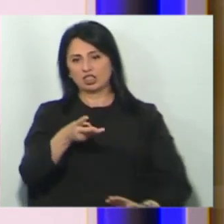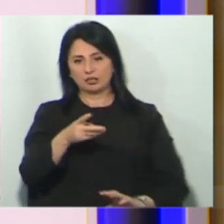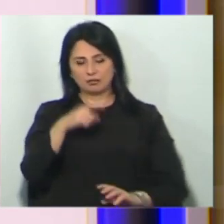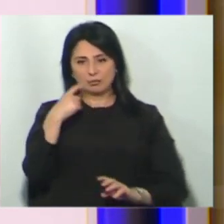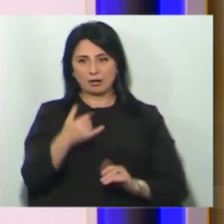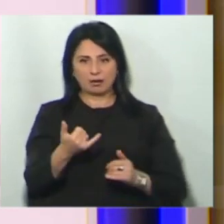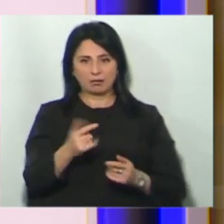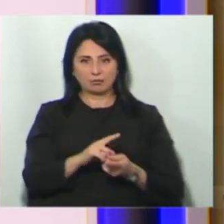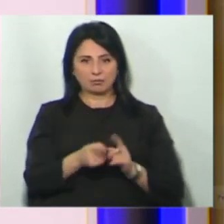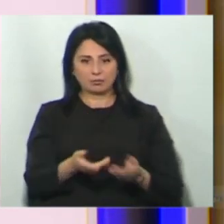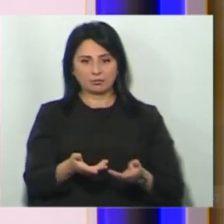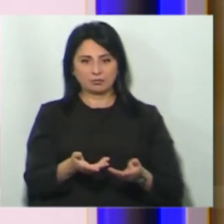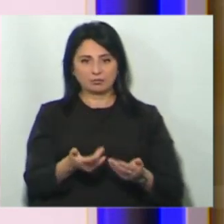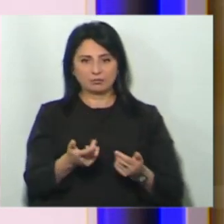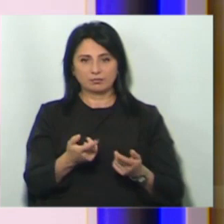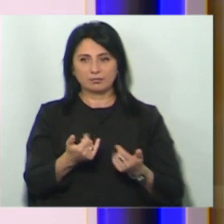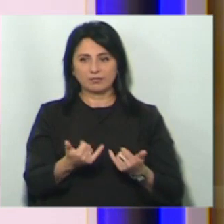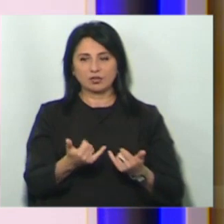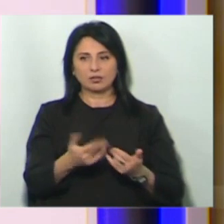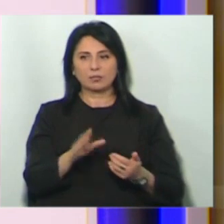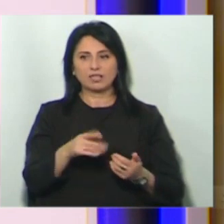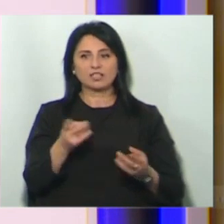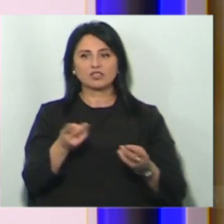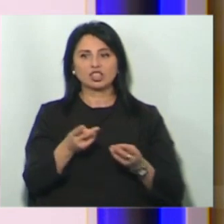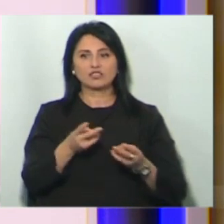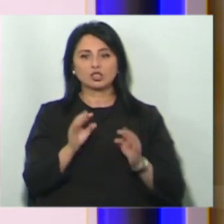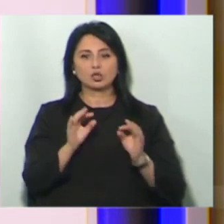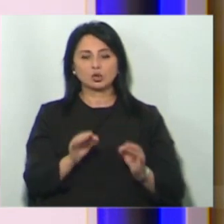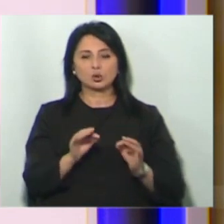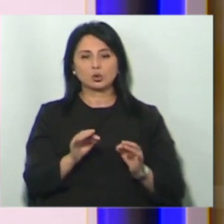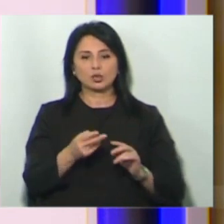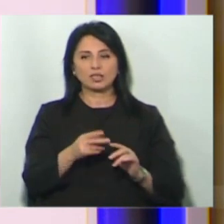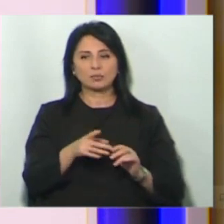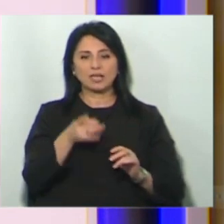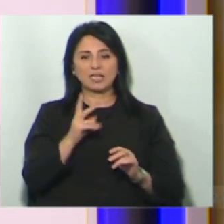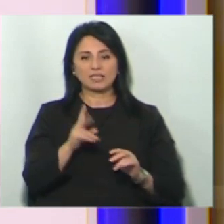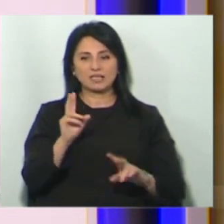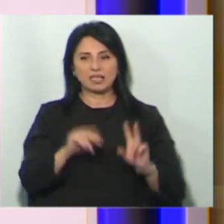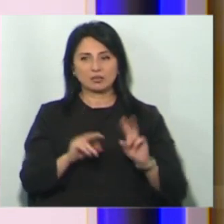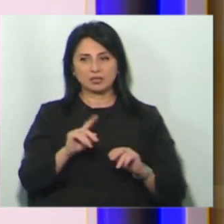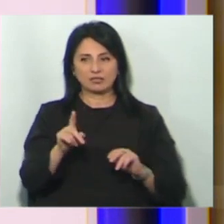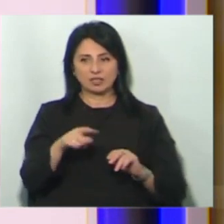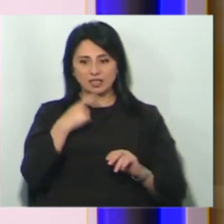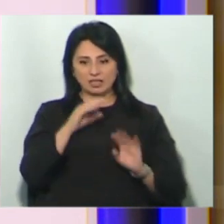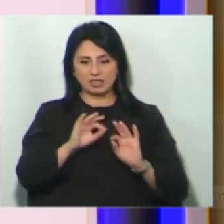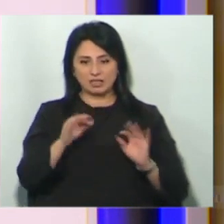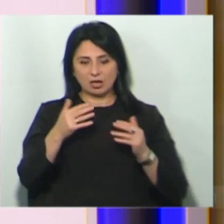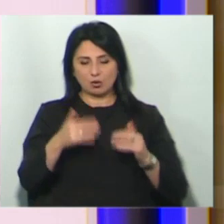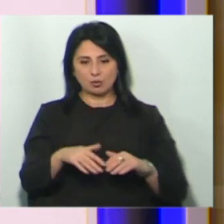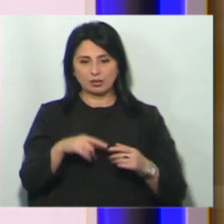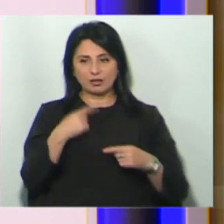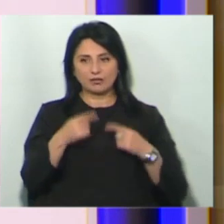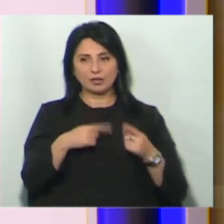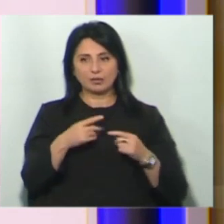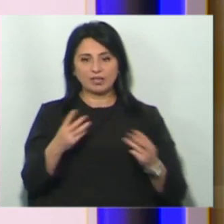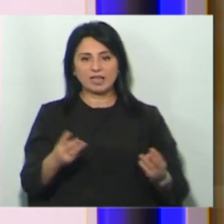zaphuli. Ahatit ko sa se arhteba, magram ce nu e nici cu ce deba, storet im riske bizgatualis nebitrazeta, ce nu e se obret. Vila